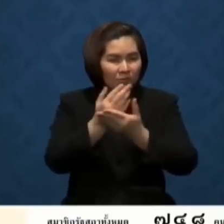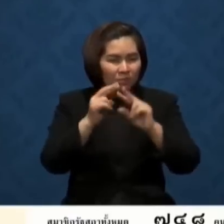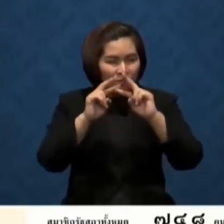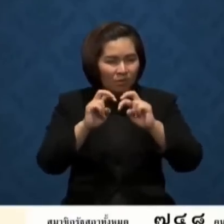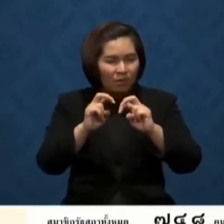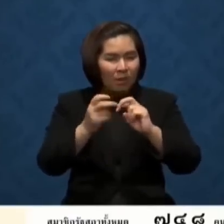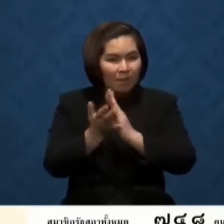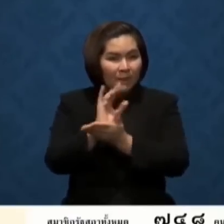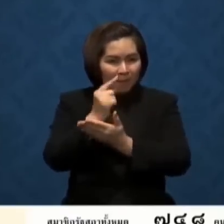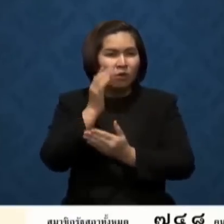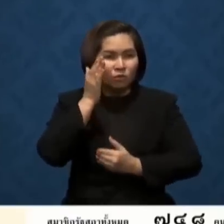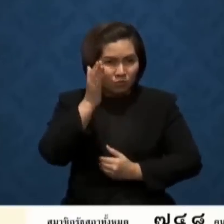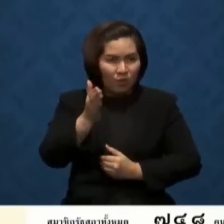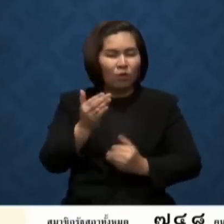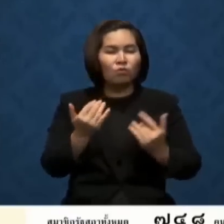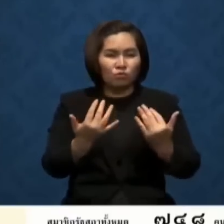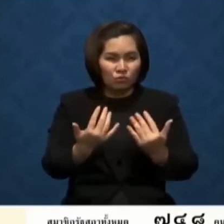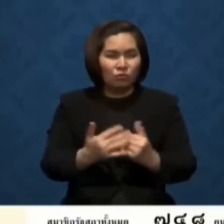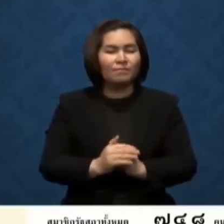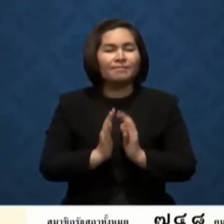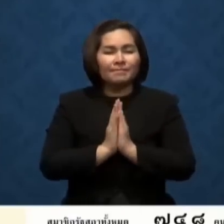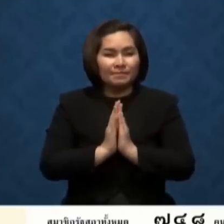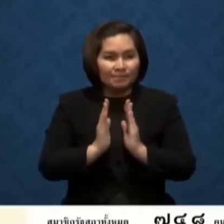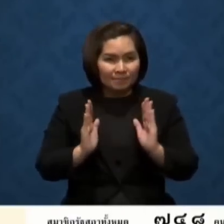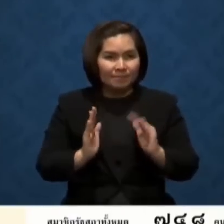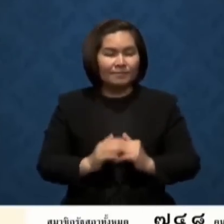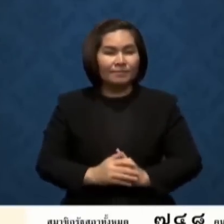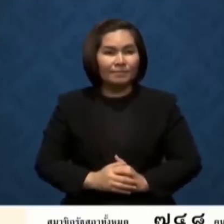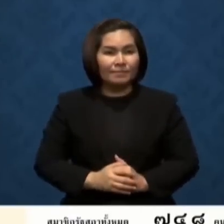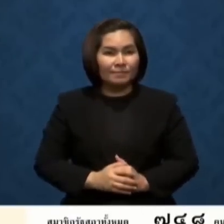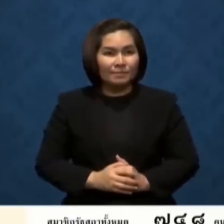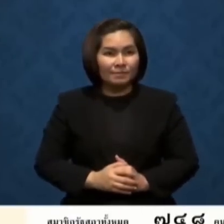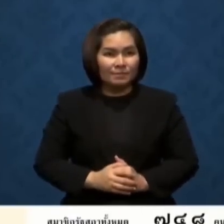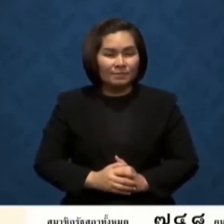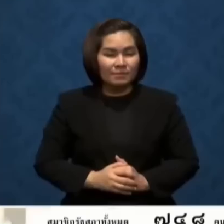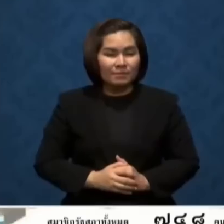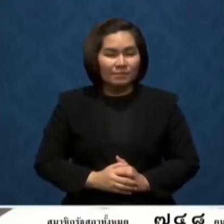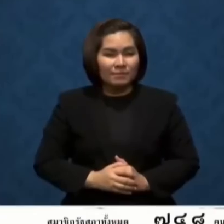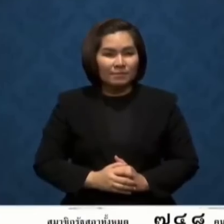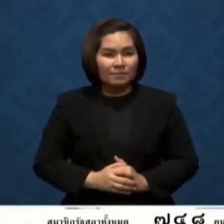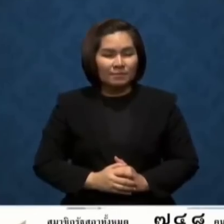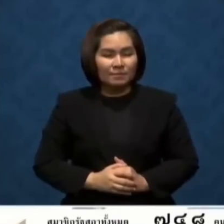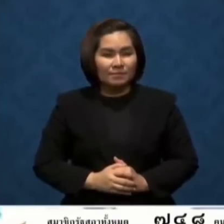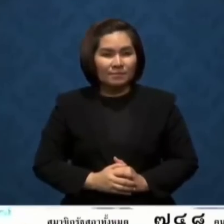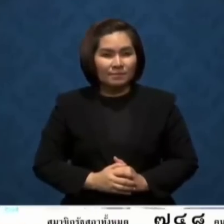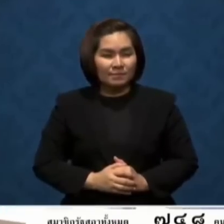จะเปลี่ยนแปลงไปครับนะครับขอบคุณมากครับท่านก็